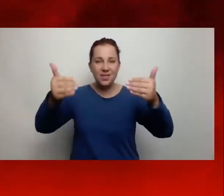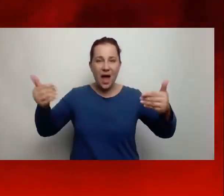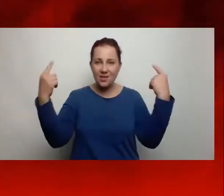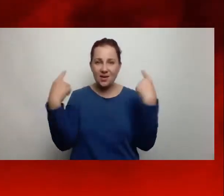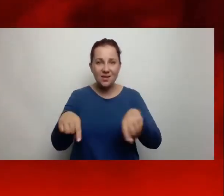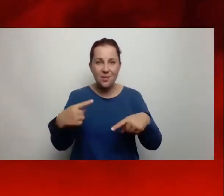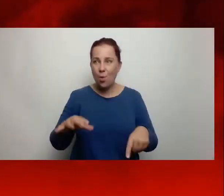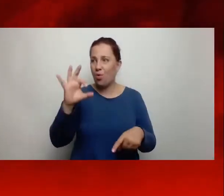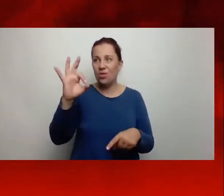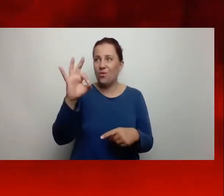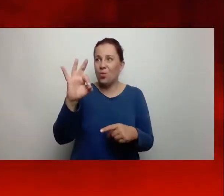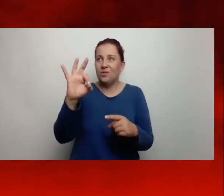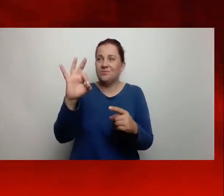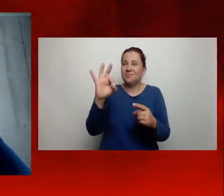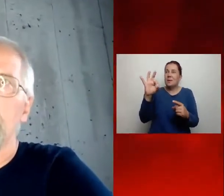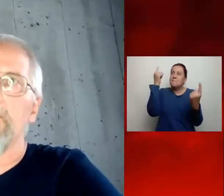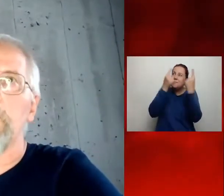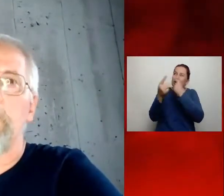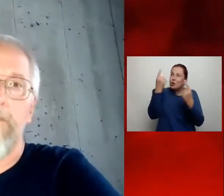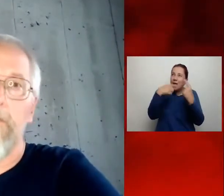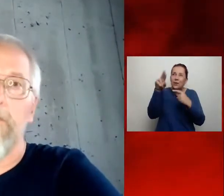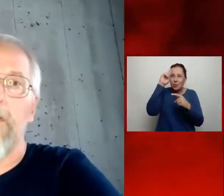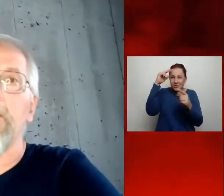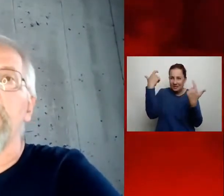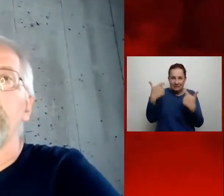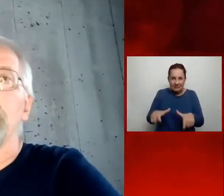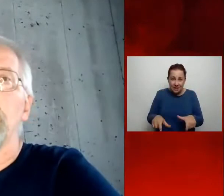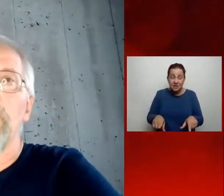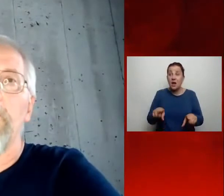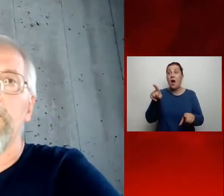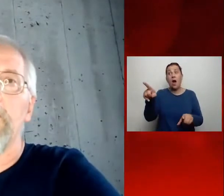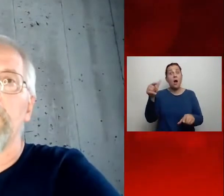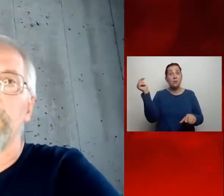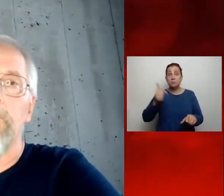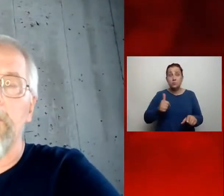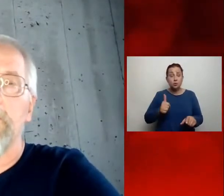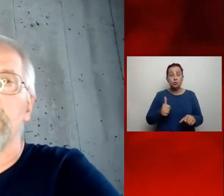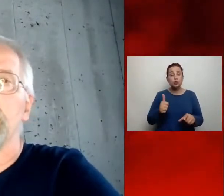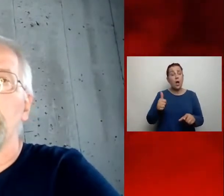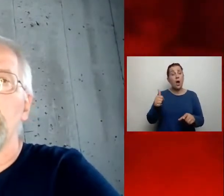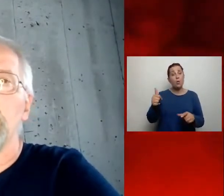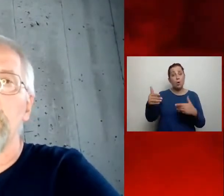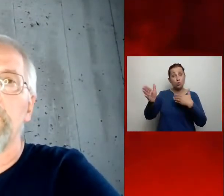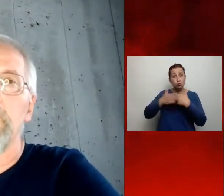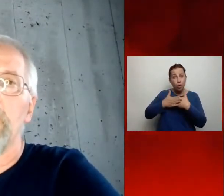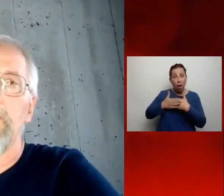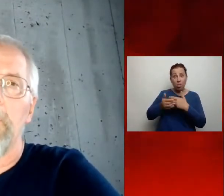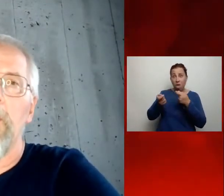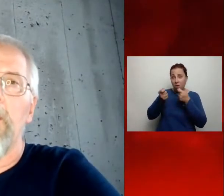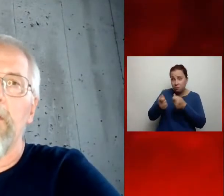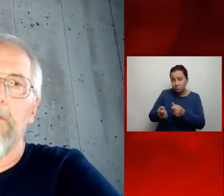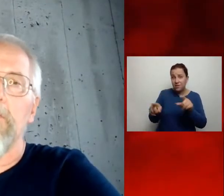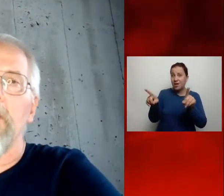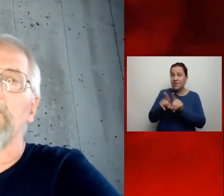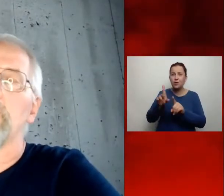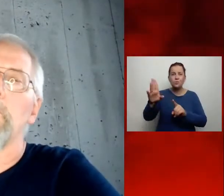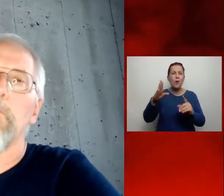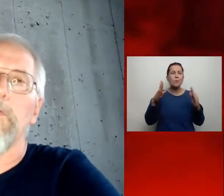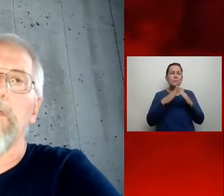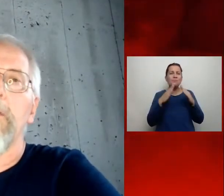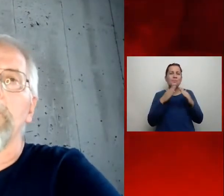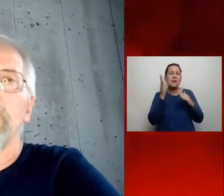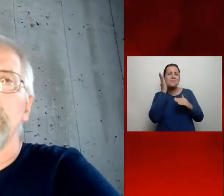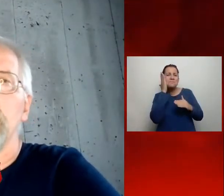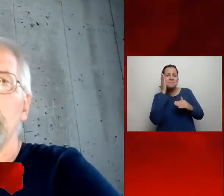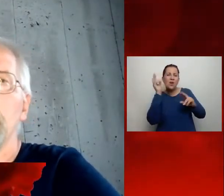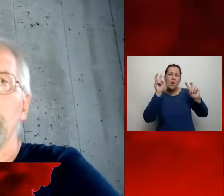do utrzymania nie tylko siebie, żonę, ale także pensjonat prowadzony przez swoją rodzinę i tam jeszcze jakieś